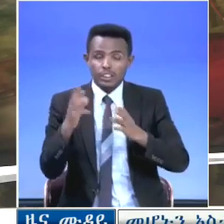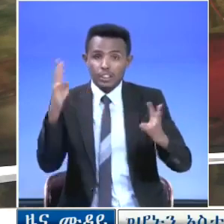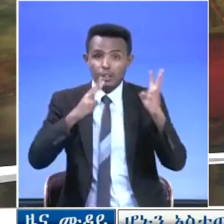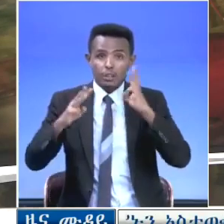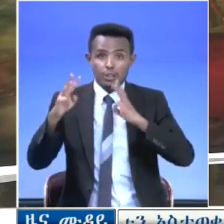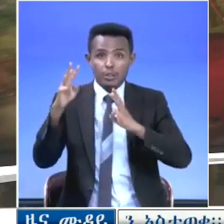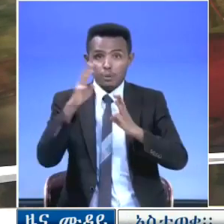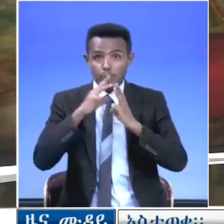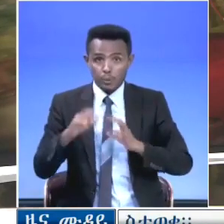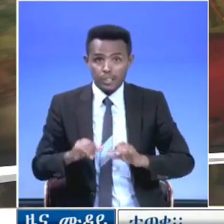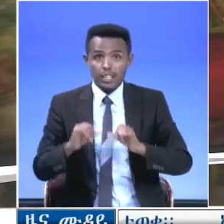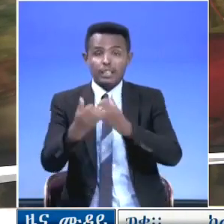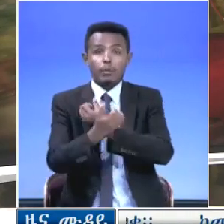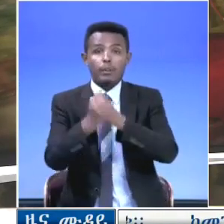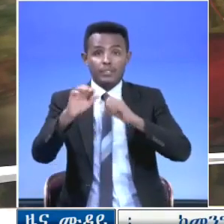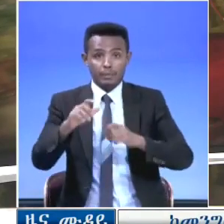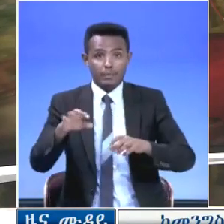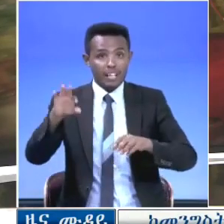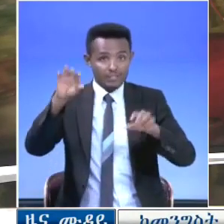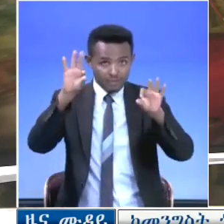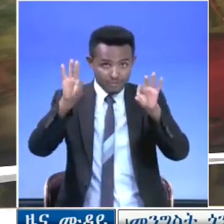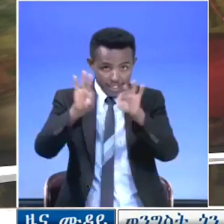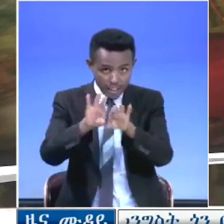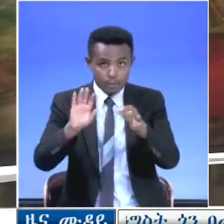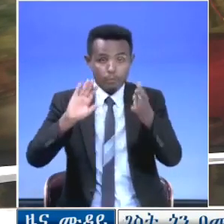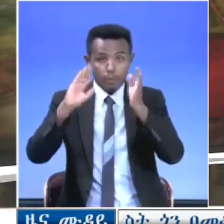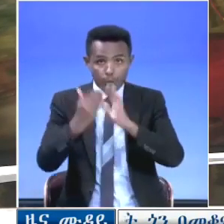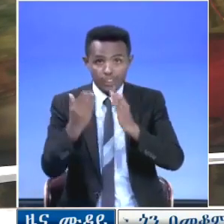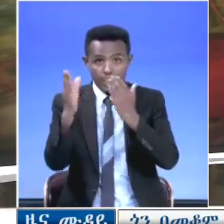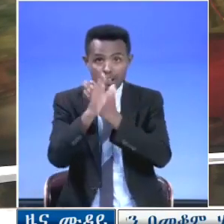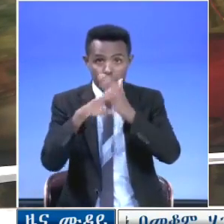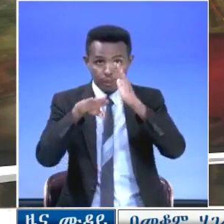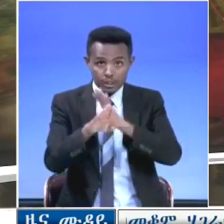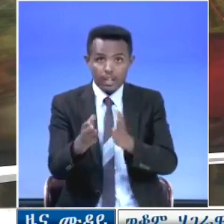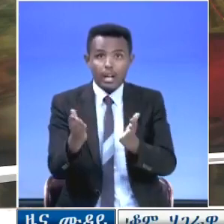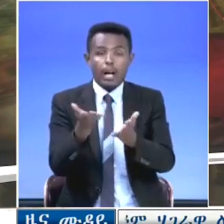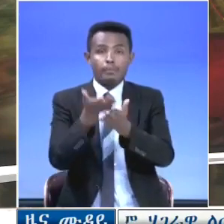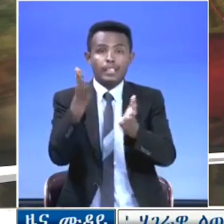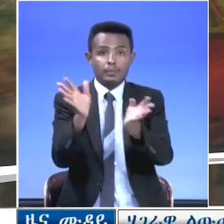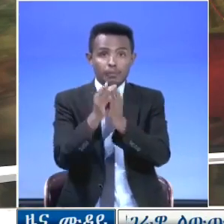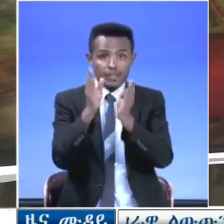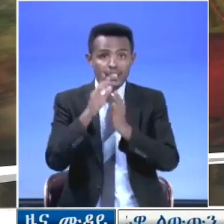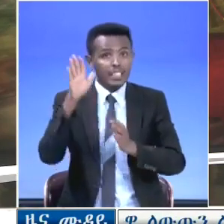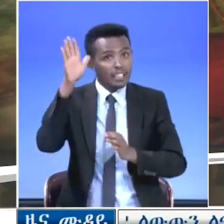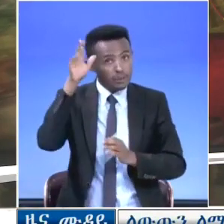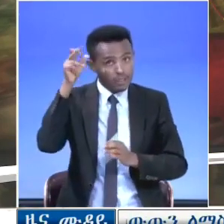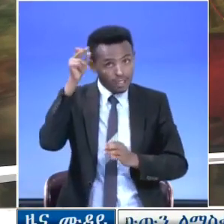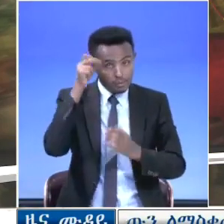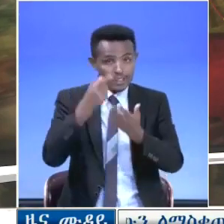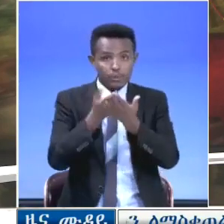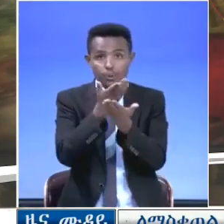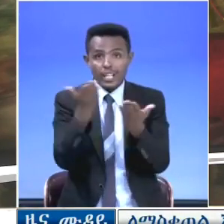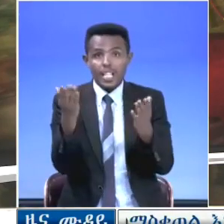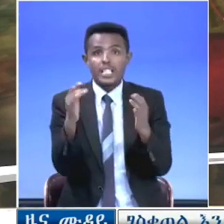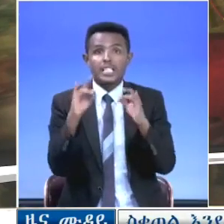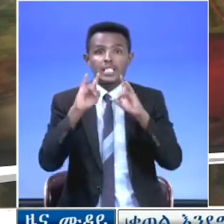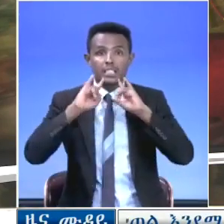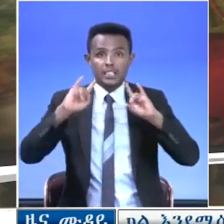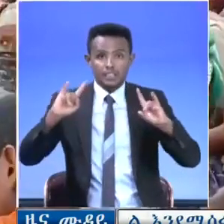የሚያስፈልገው መሆኑን የማህበራቱ የሀገር ውስጥ ድጋፍ አሰባሳቢ አባላት አሳስበዋል። ጌታቸው ገደፋው በዚህ ጉዳይ ላይ ዝርዝር